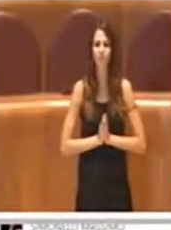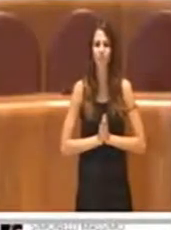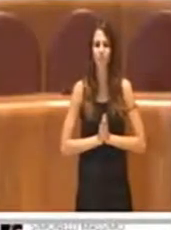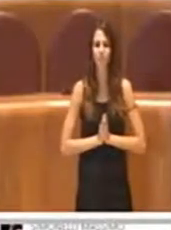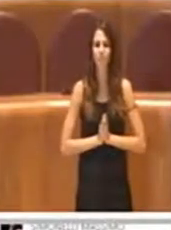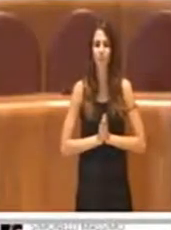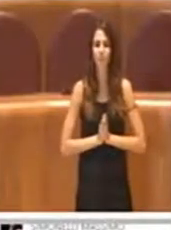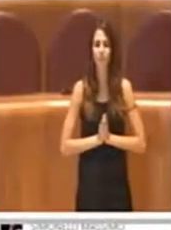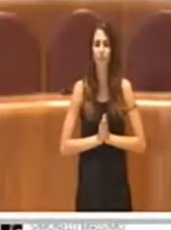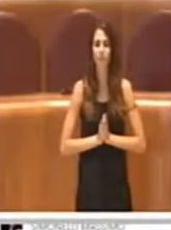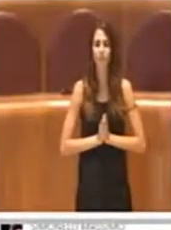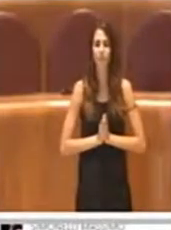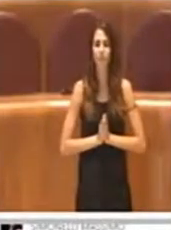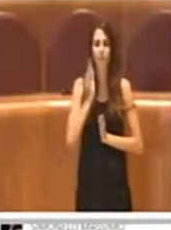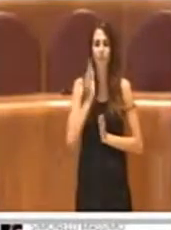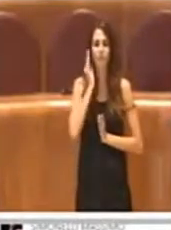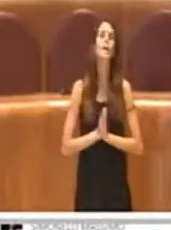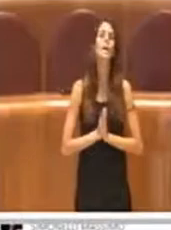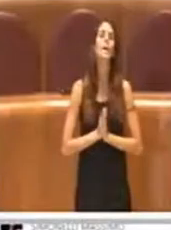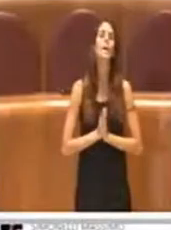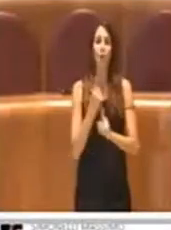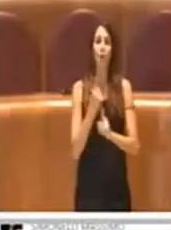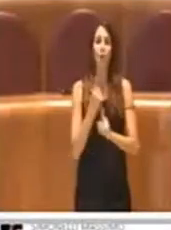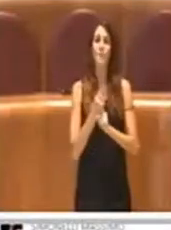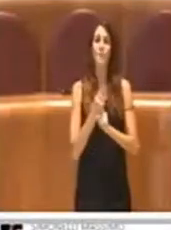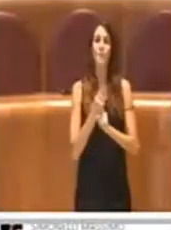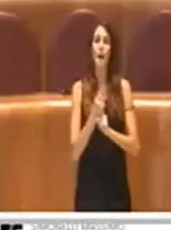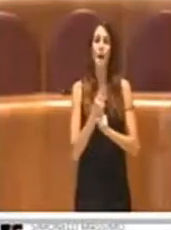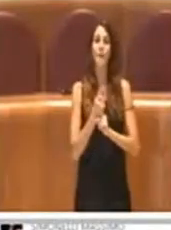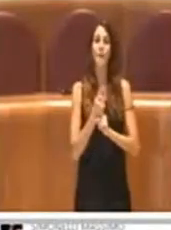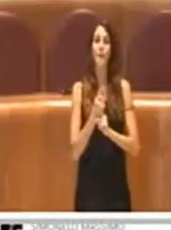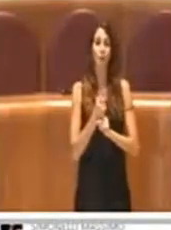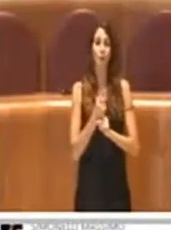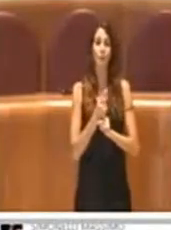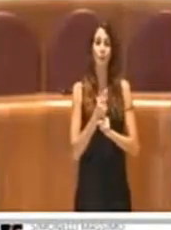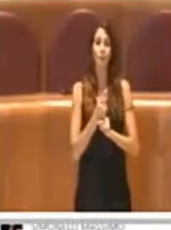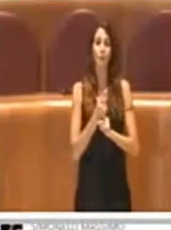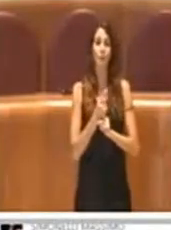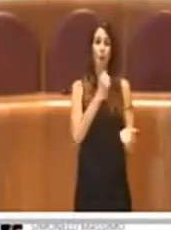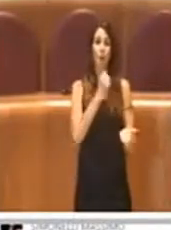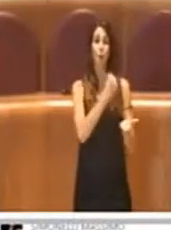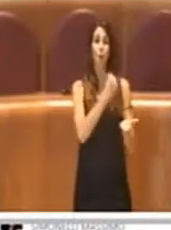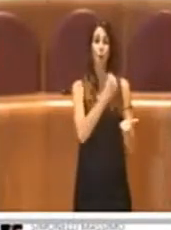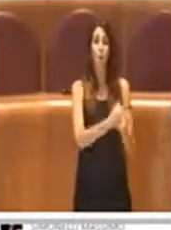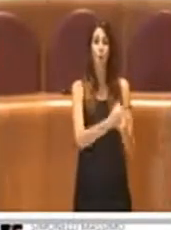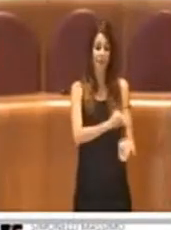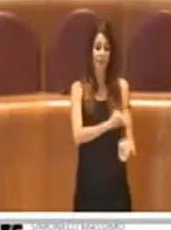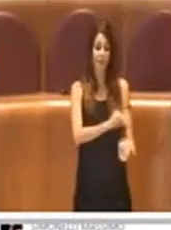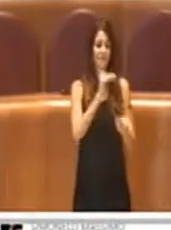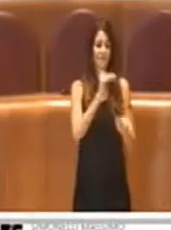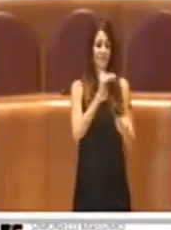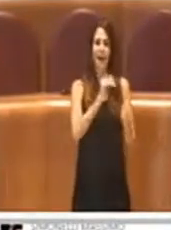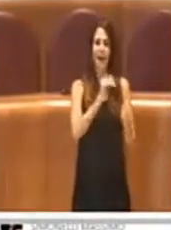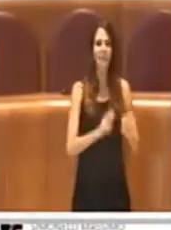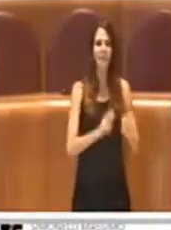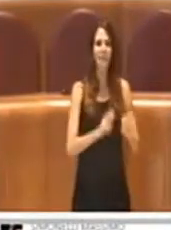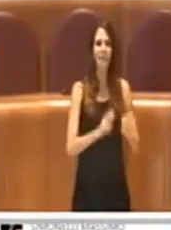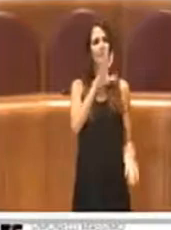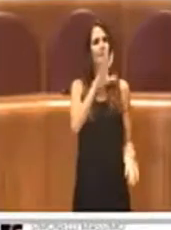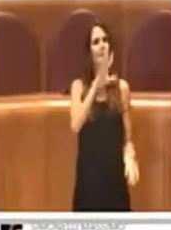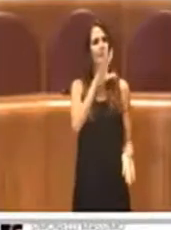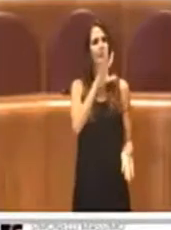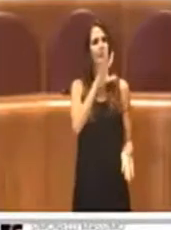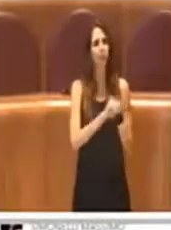passo in più fino a che non saranno analizzate tutte le carte, attività per attività. Questo naturalmente anche a tutela delle